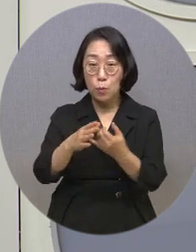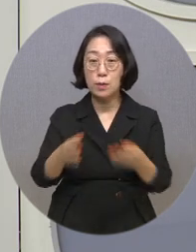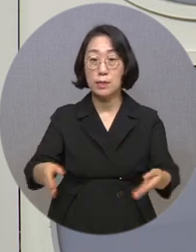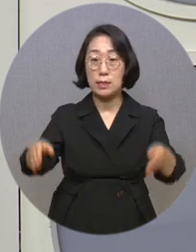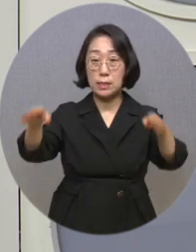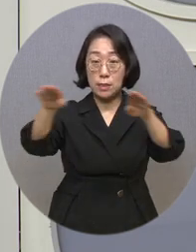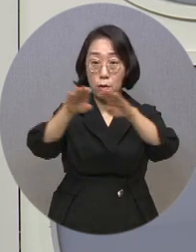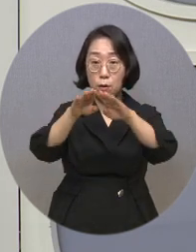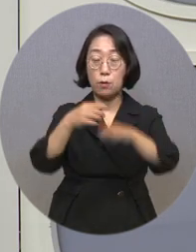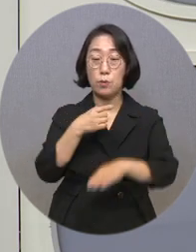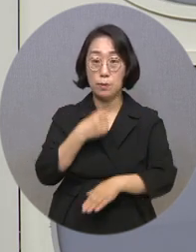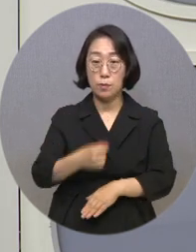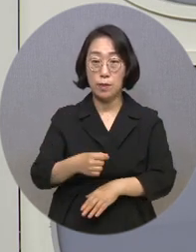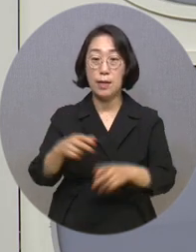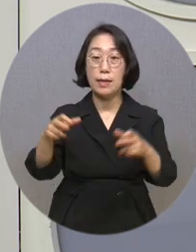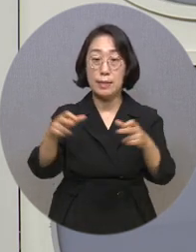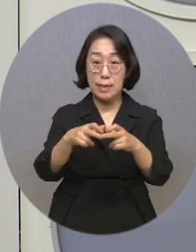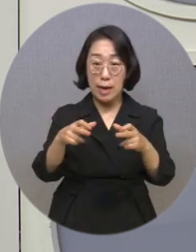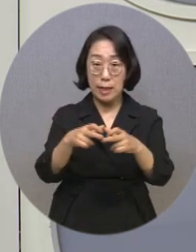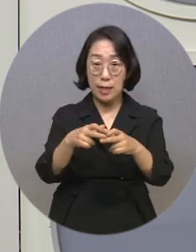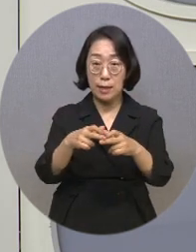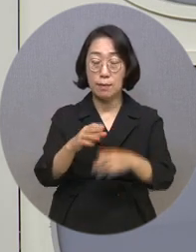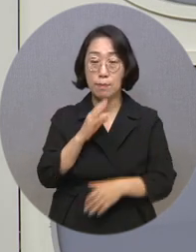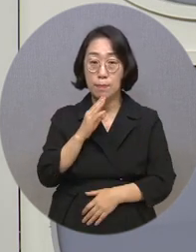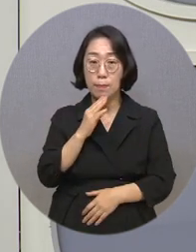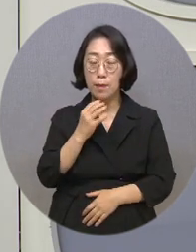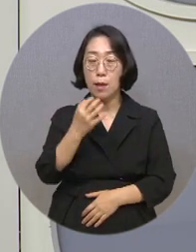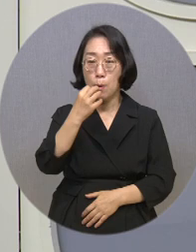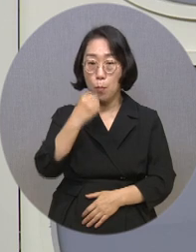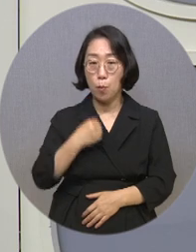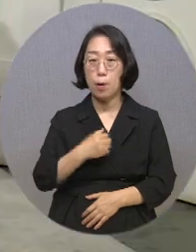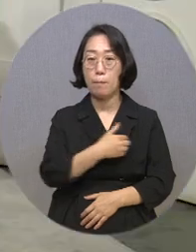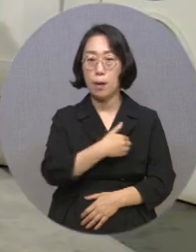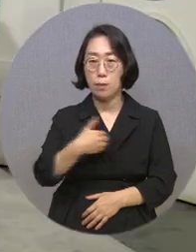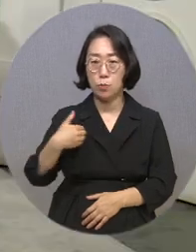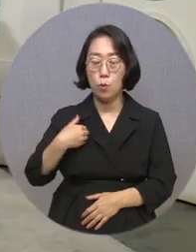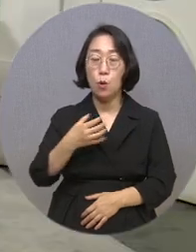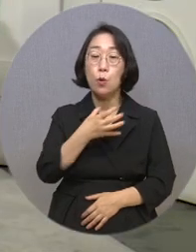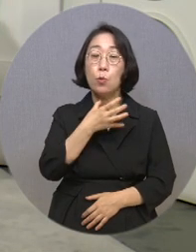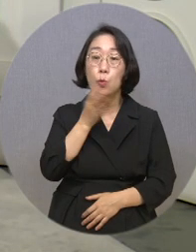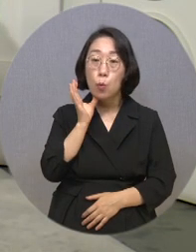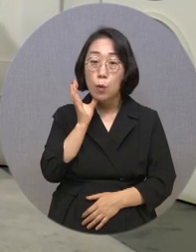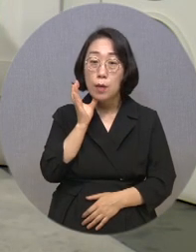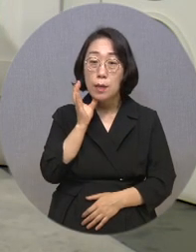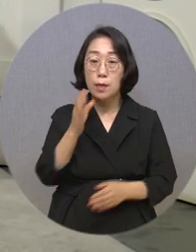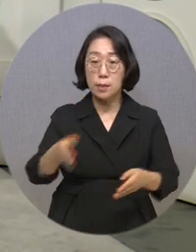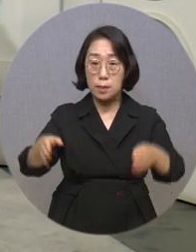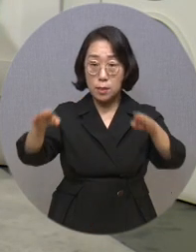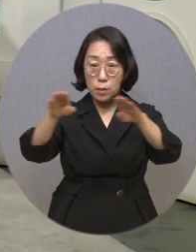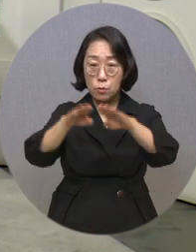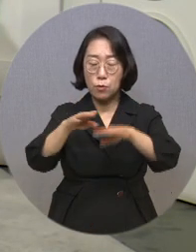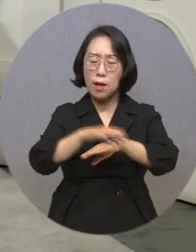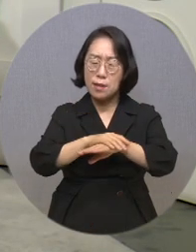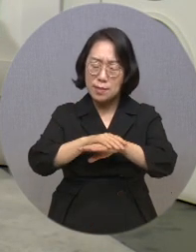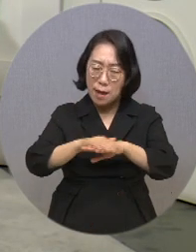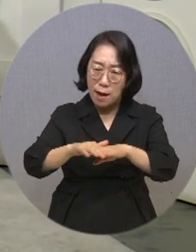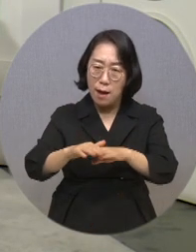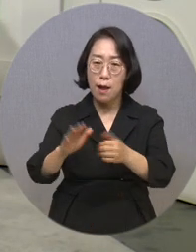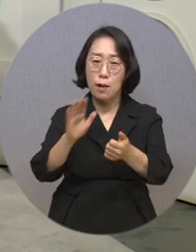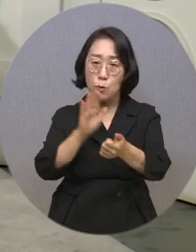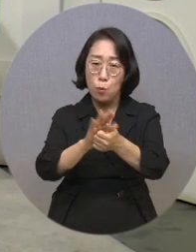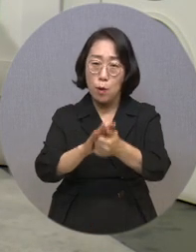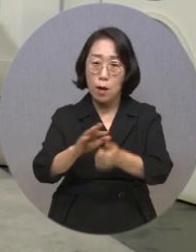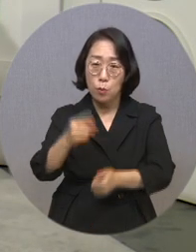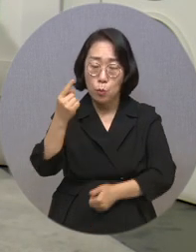예. 장애인시설이나 아동시설은 보람이 있잖아요. 그런데 노인시설은 저희가 아무리 잘해줘도